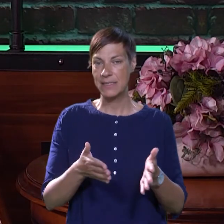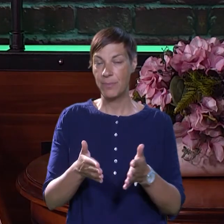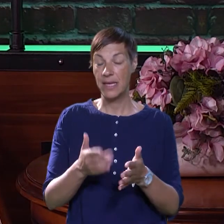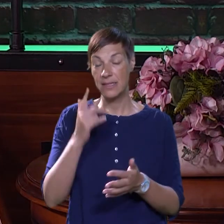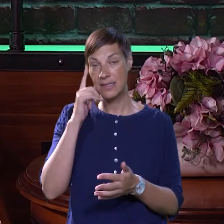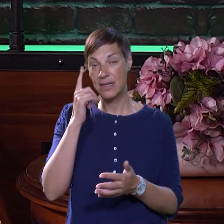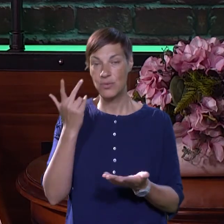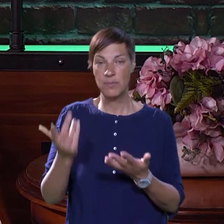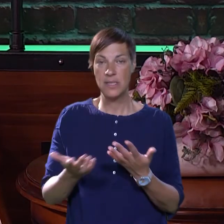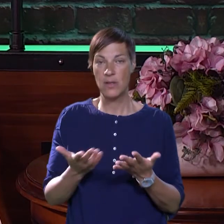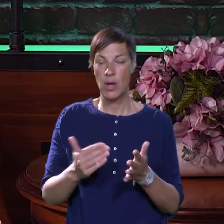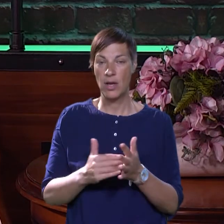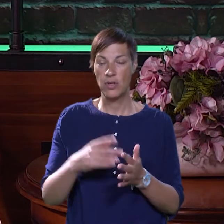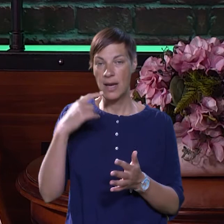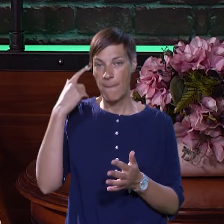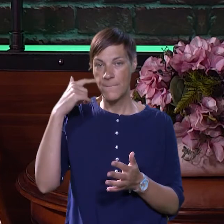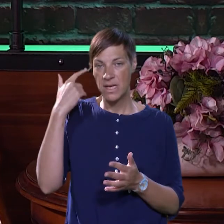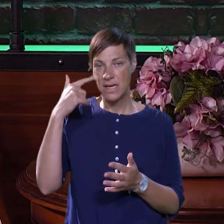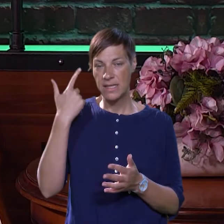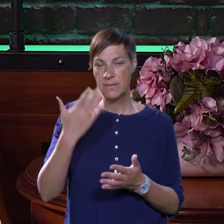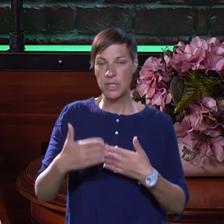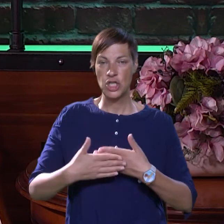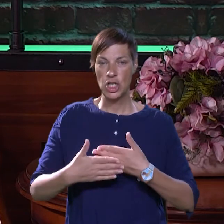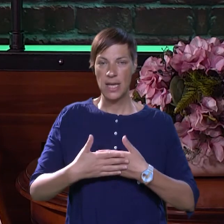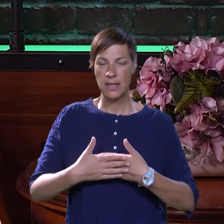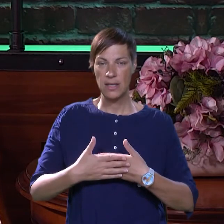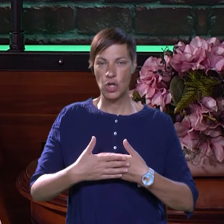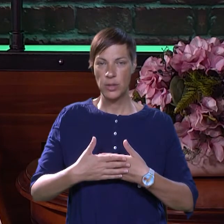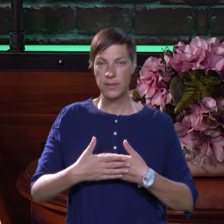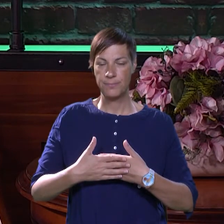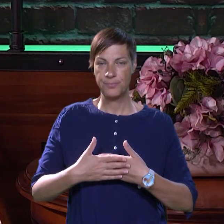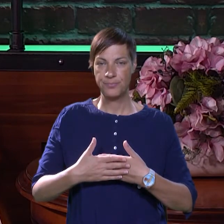smjernica u smislu kako treba razmišljati kod